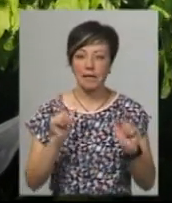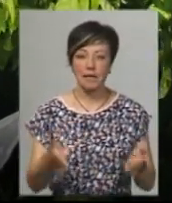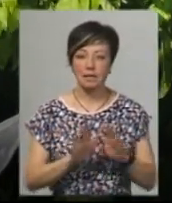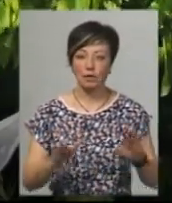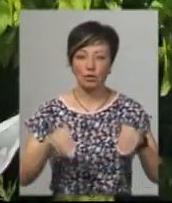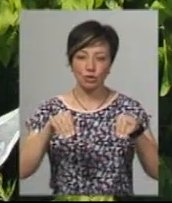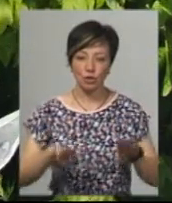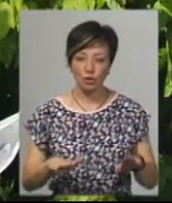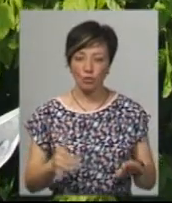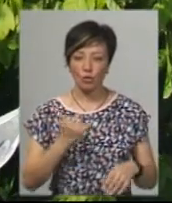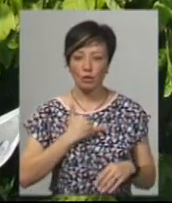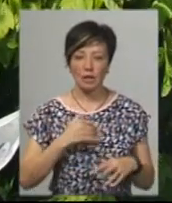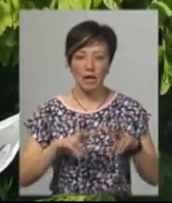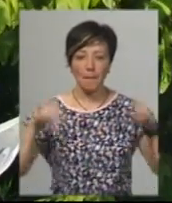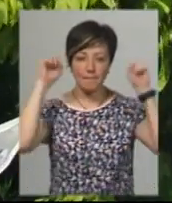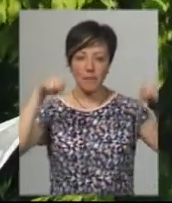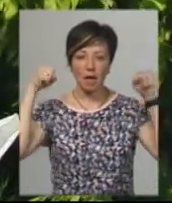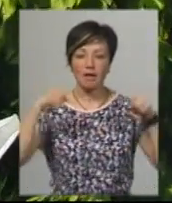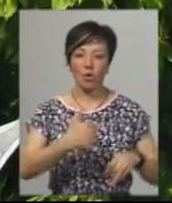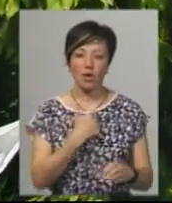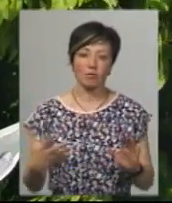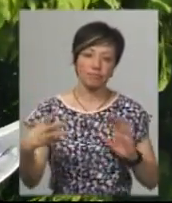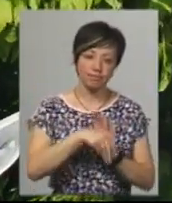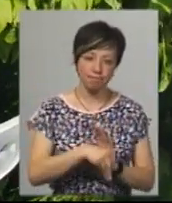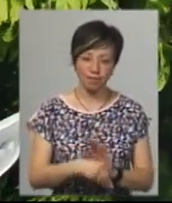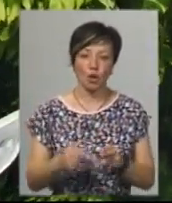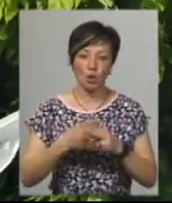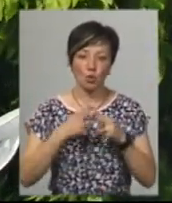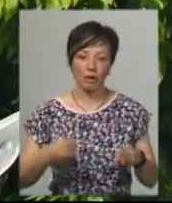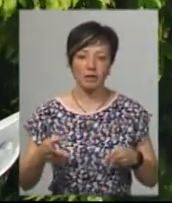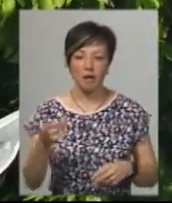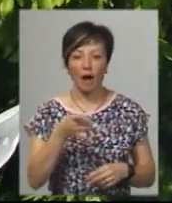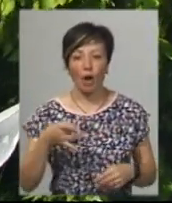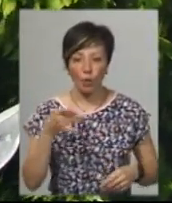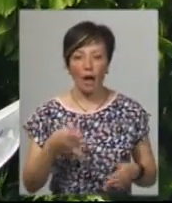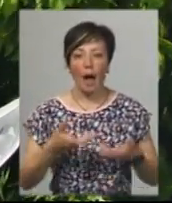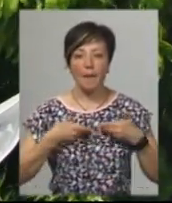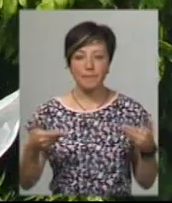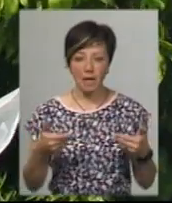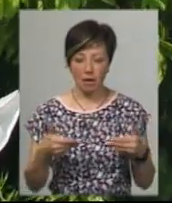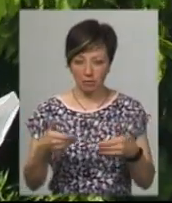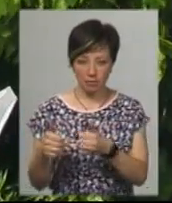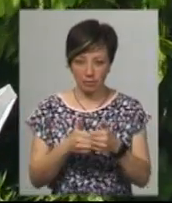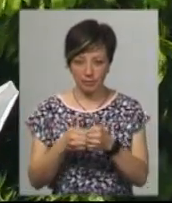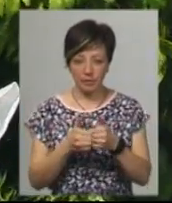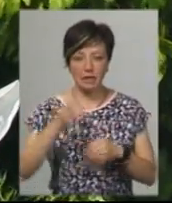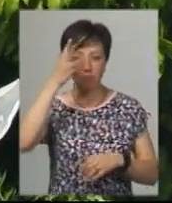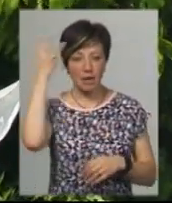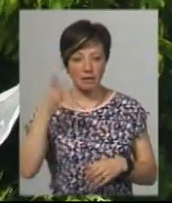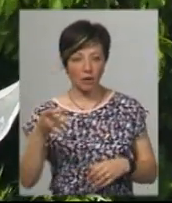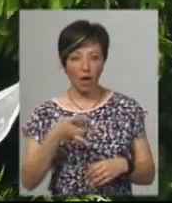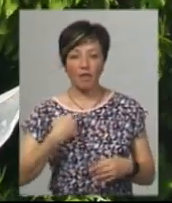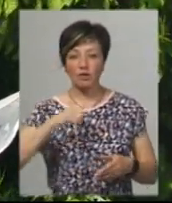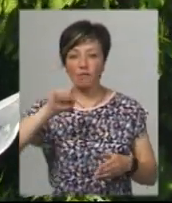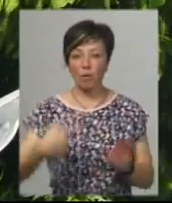тим рішенням, що нас як баранів хочуть загнати в стадо, в Дунаєвецький район. Тому, а ми межуємо з Хмельницьким. Ми хочемо наші